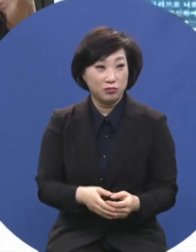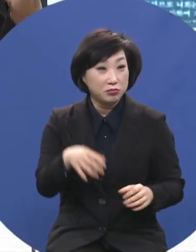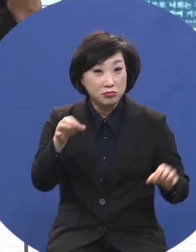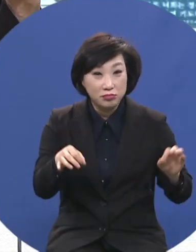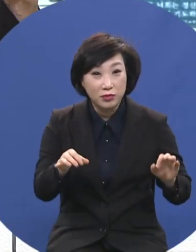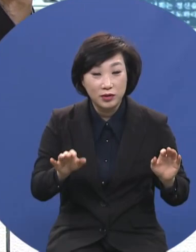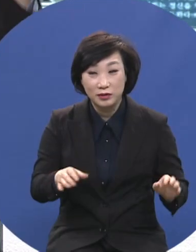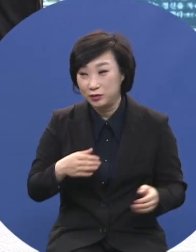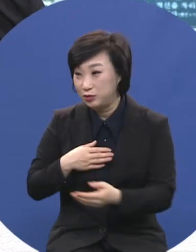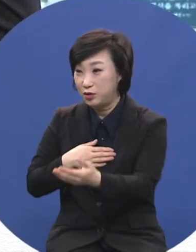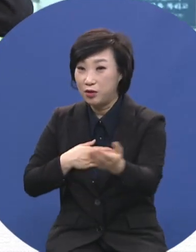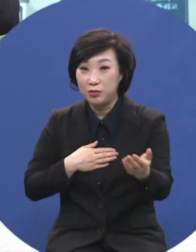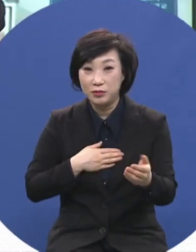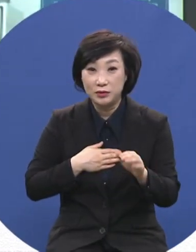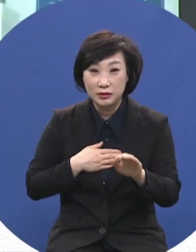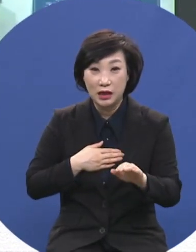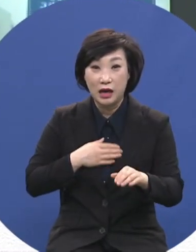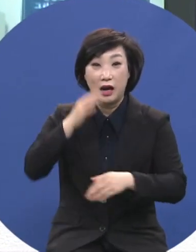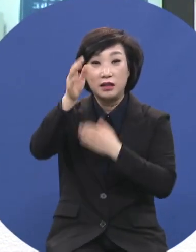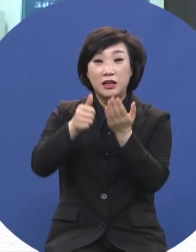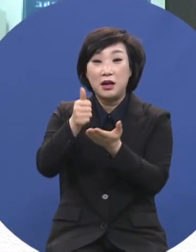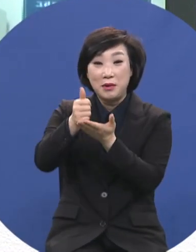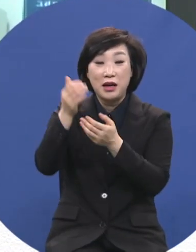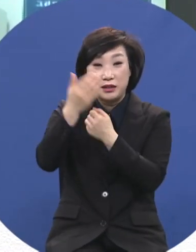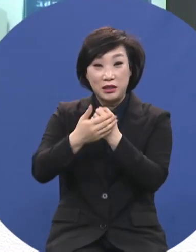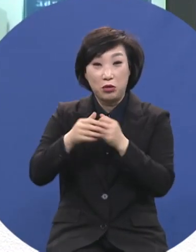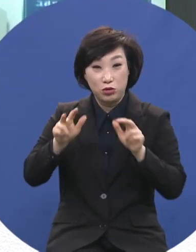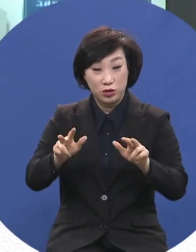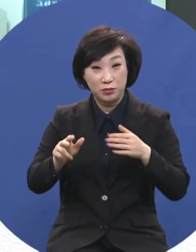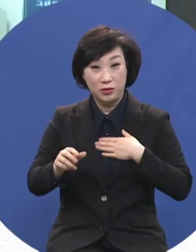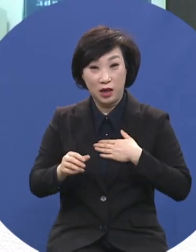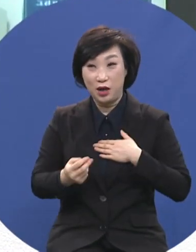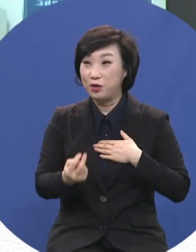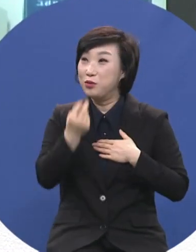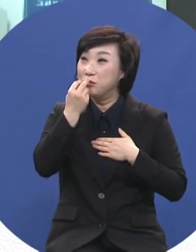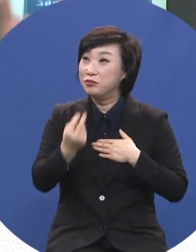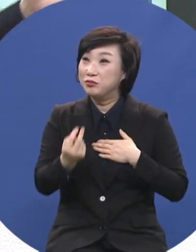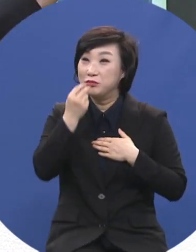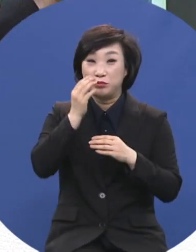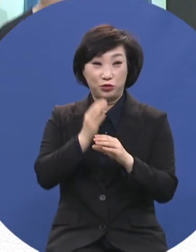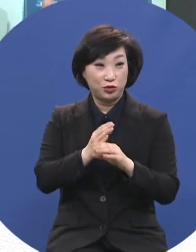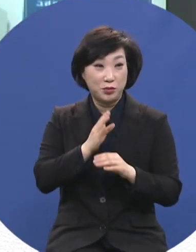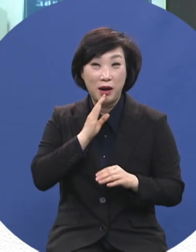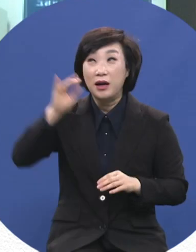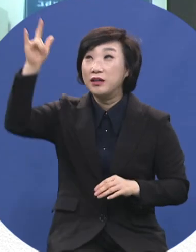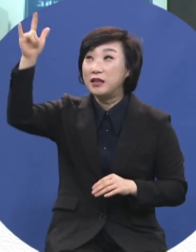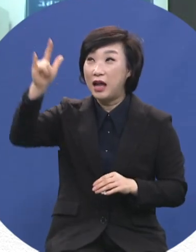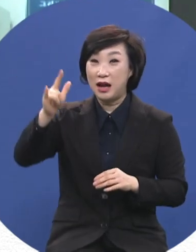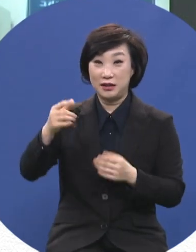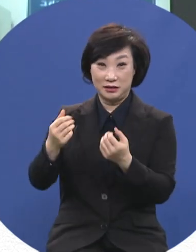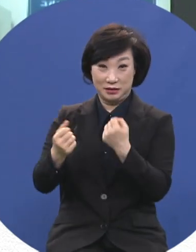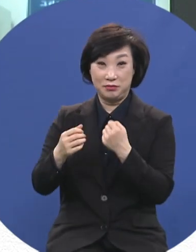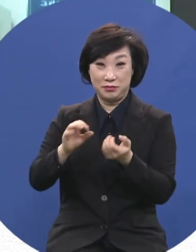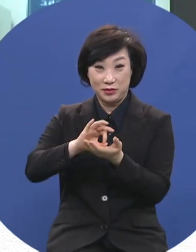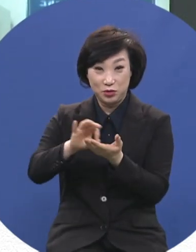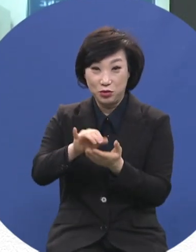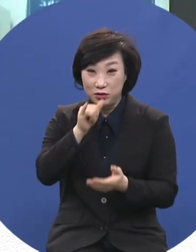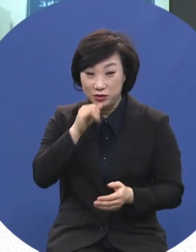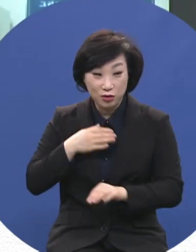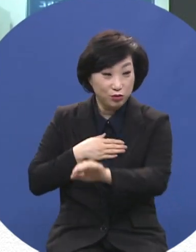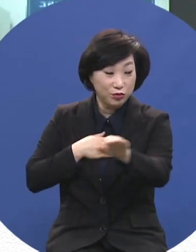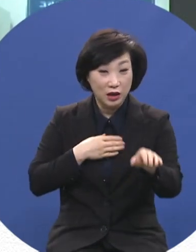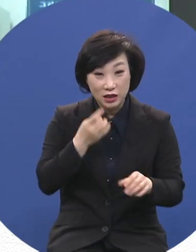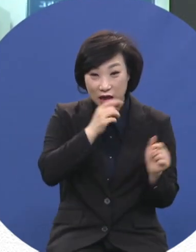왜? 하나님의 은혜로 지금도 내가 공기를 마시고 태양 에너지를 가지고 살고